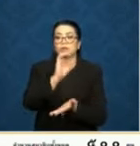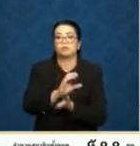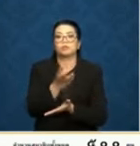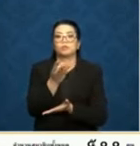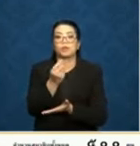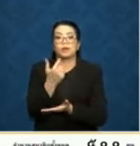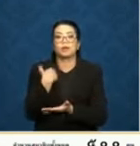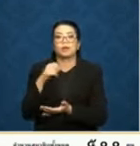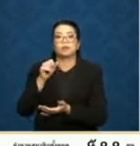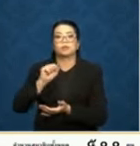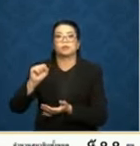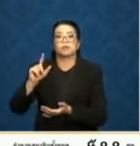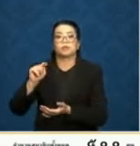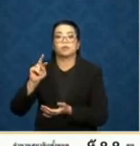เอ açามครั ท่านป